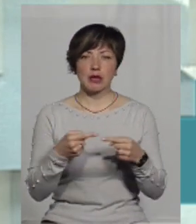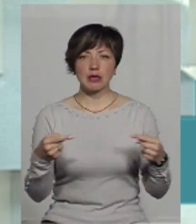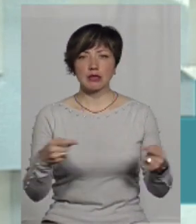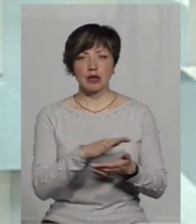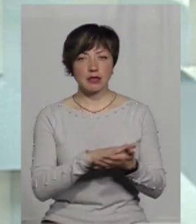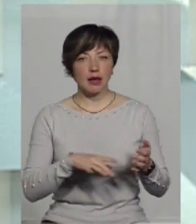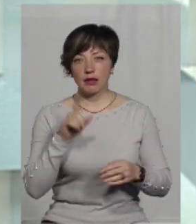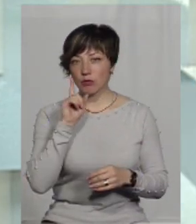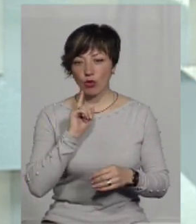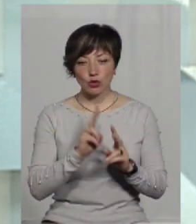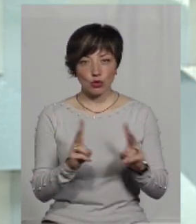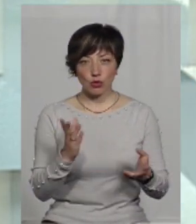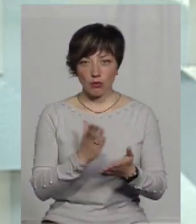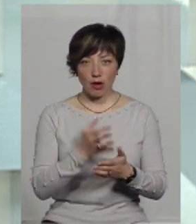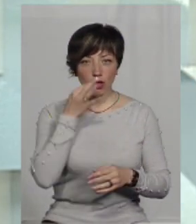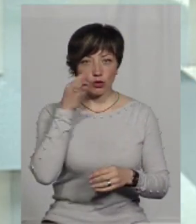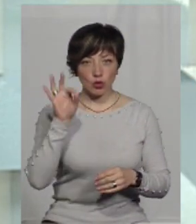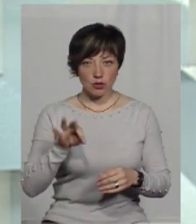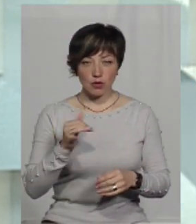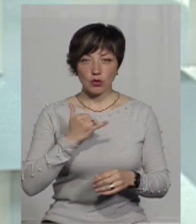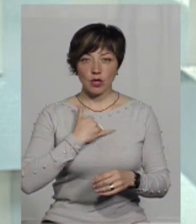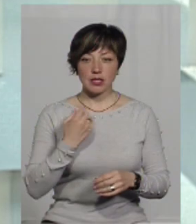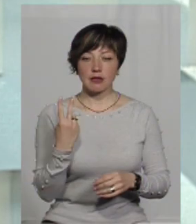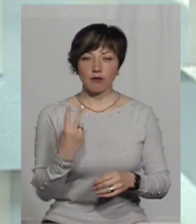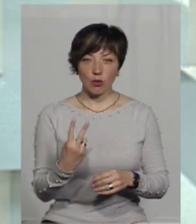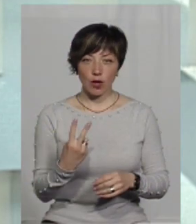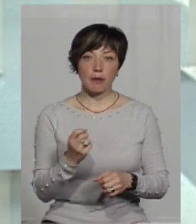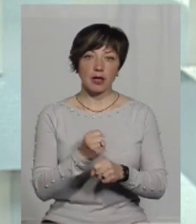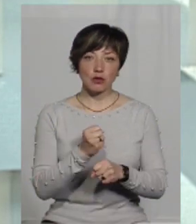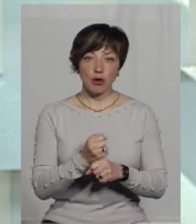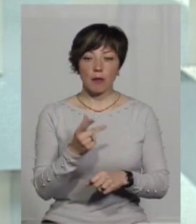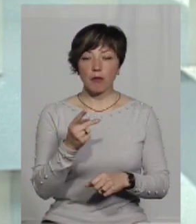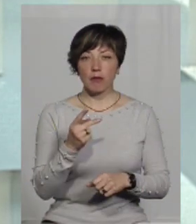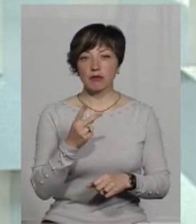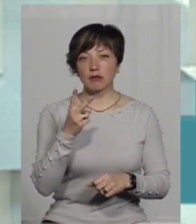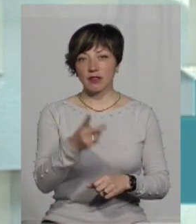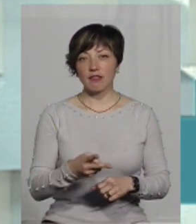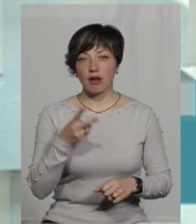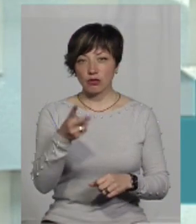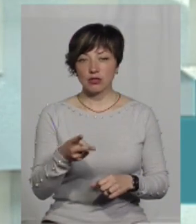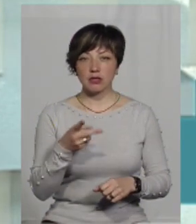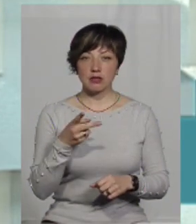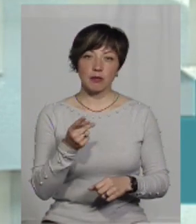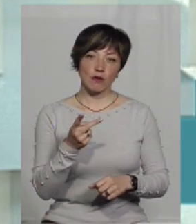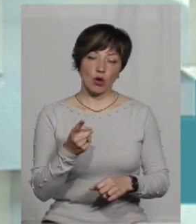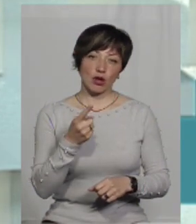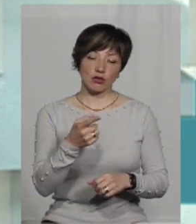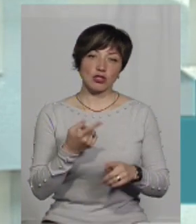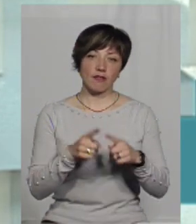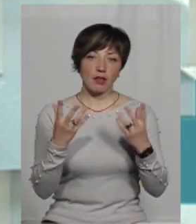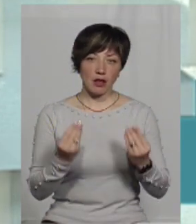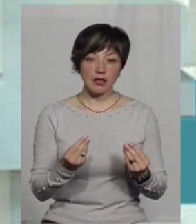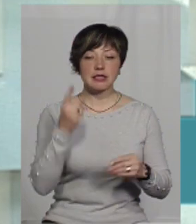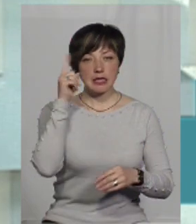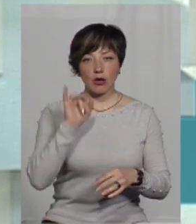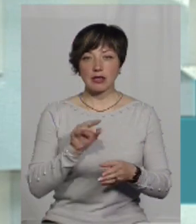Тобто, поки що ті, хто має досвід, у нас двоє. І працюють всього по 1,5 до 2 годин в день. Одна і друга. Вони